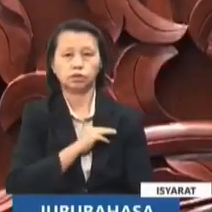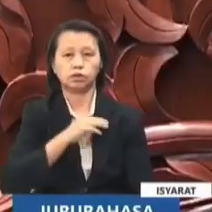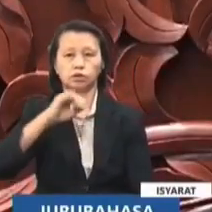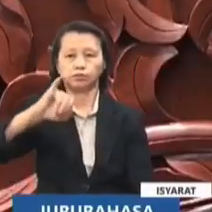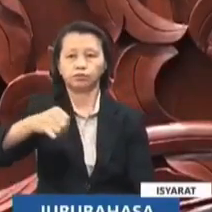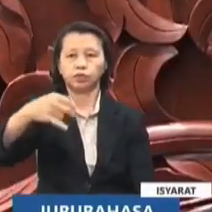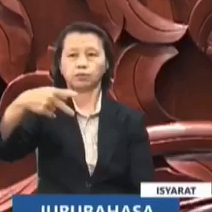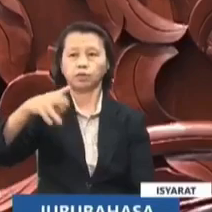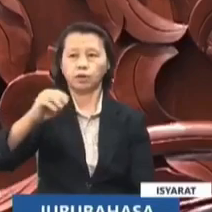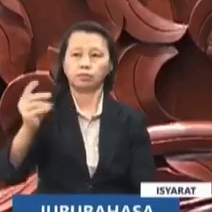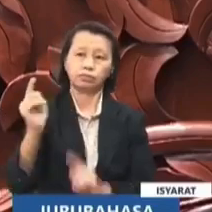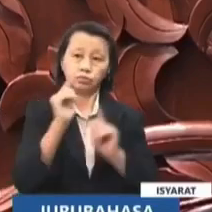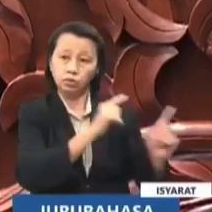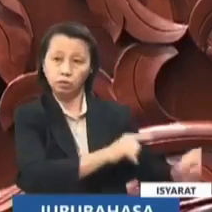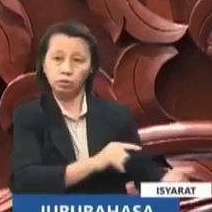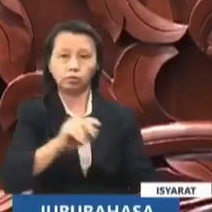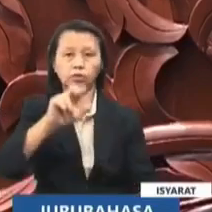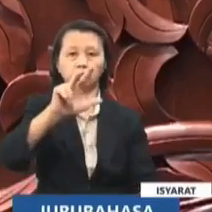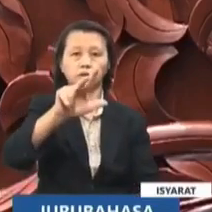minit.